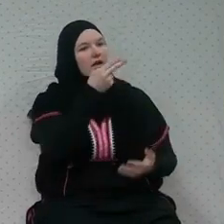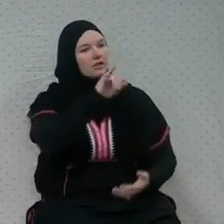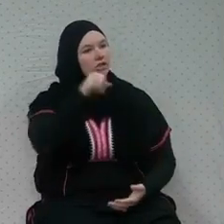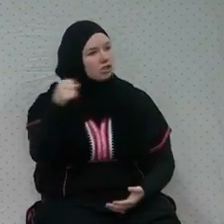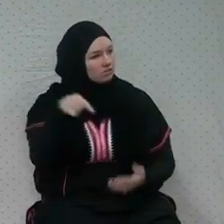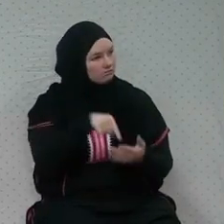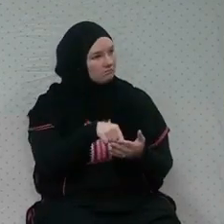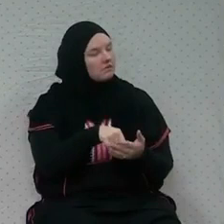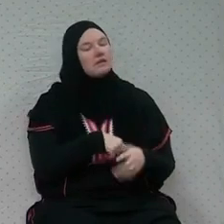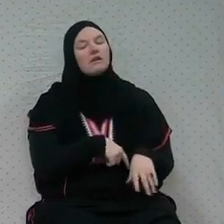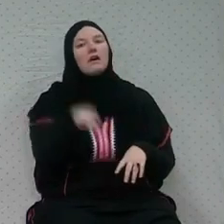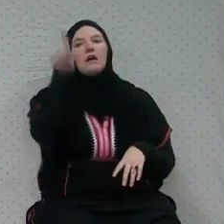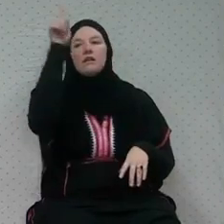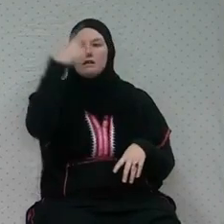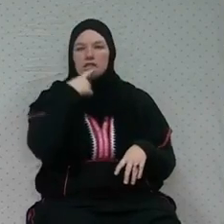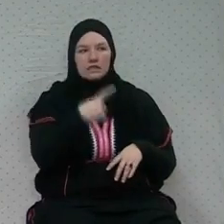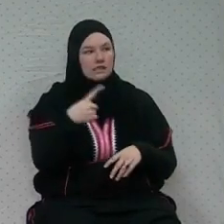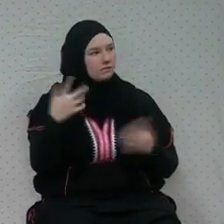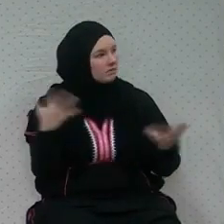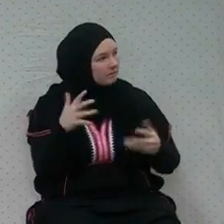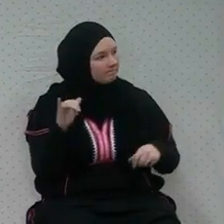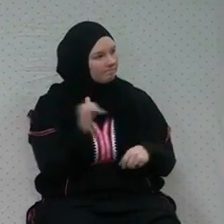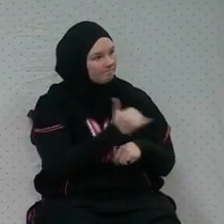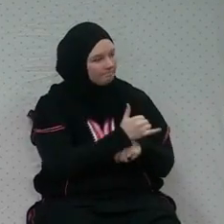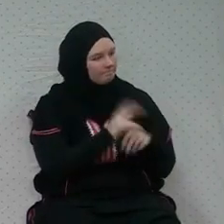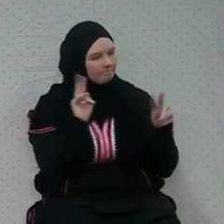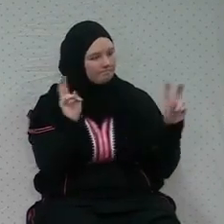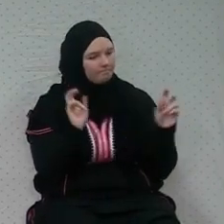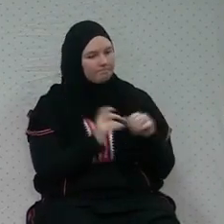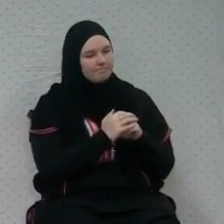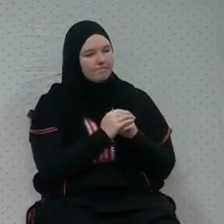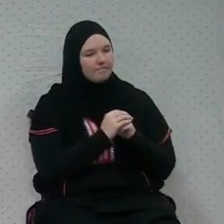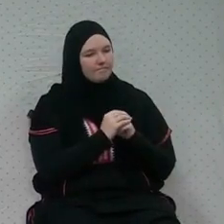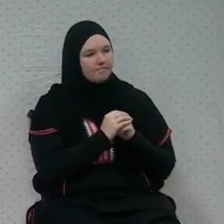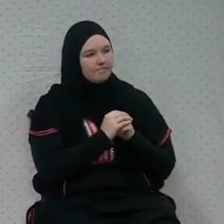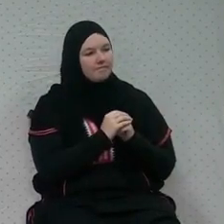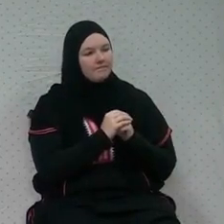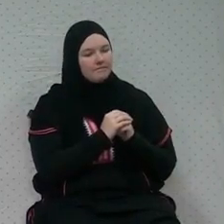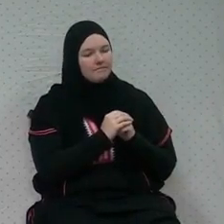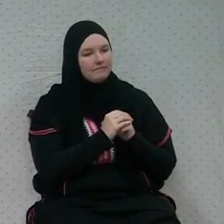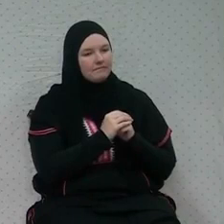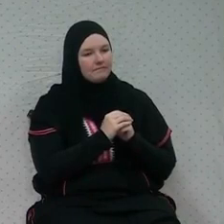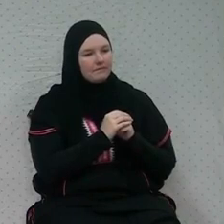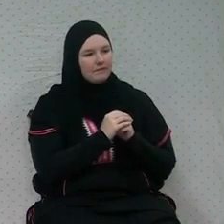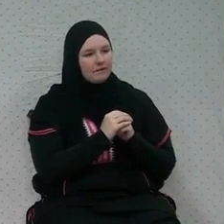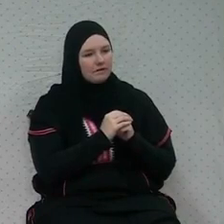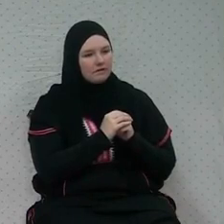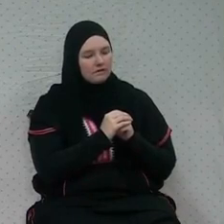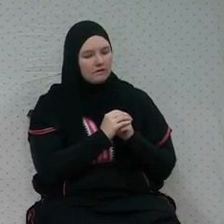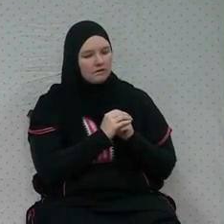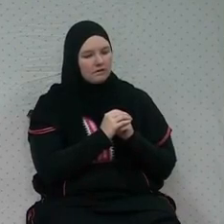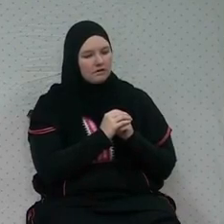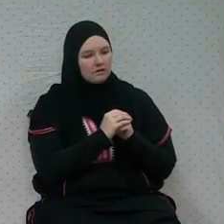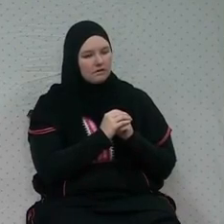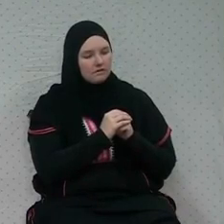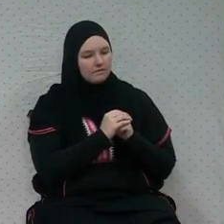subhanahu wa ta'ala says, وَمَنْ يُعَظِّمْ حُرُمَاتِ اللَّهِ فَإِنَّهُ خَيْرٌ لَهُ عِنْدَ رَبِّهِ